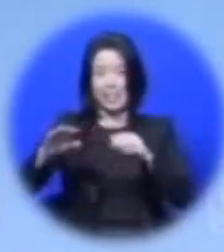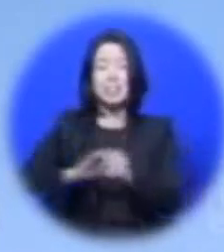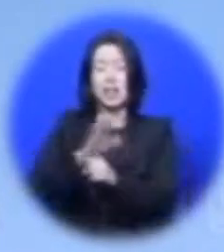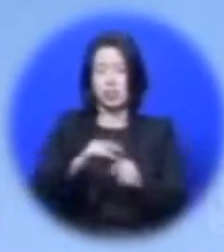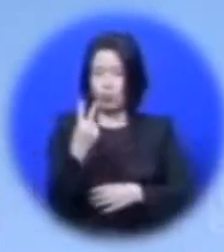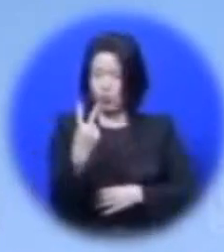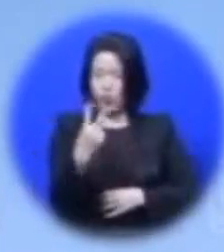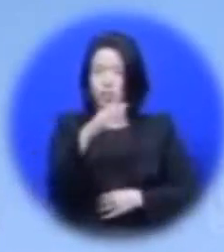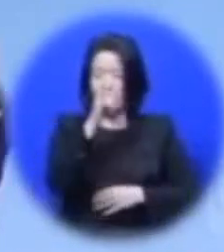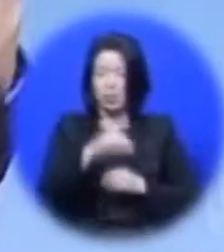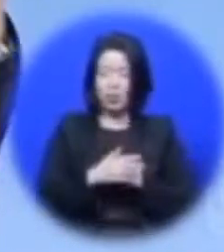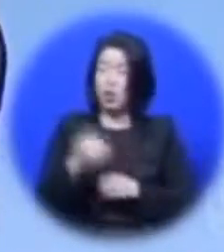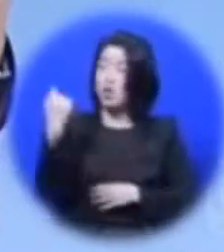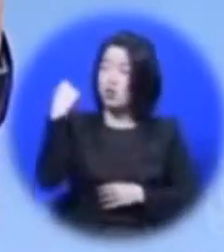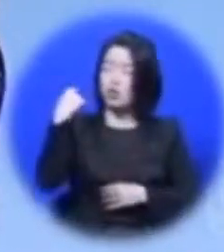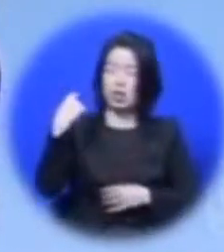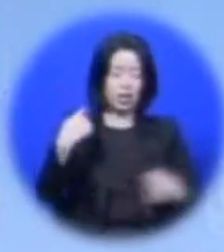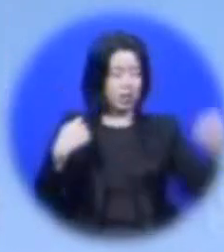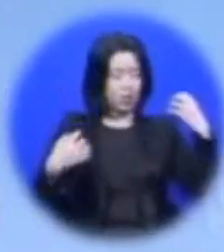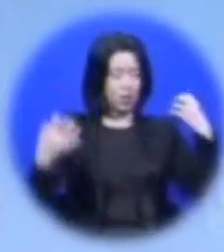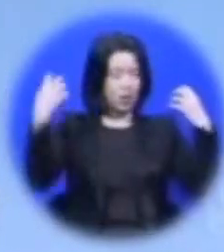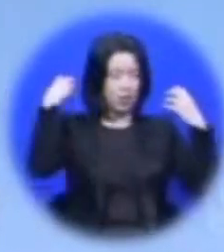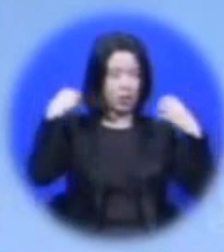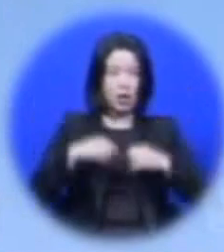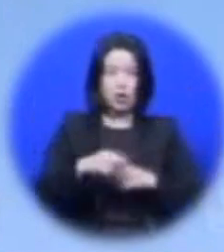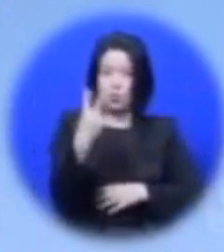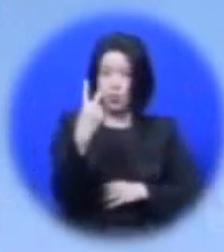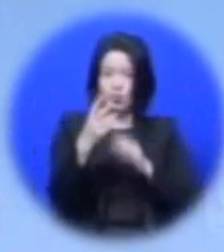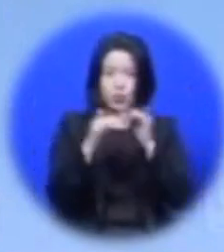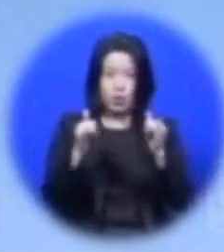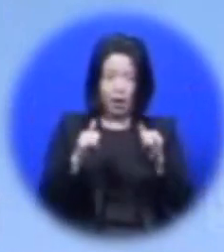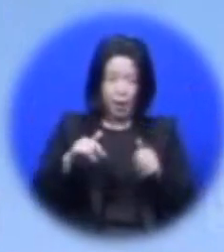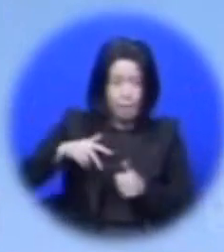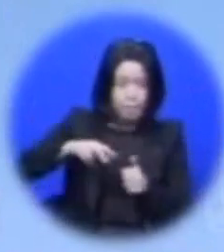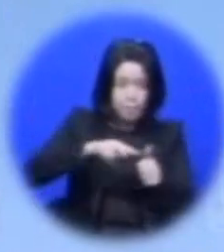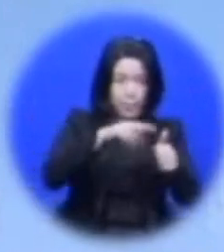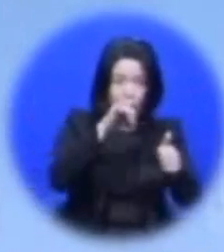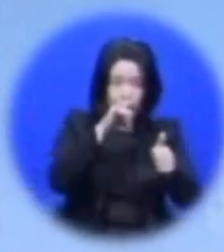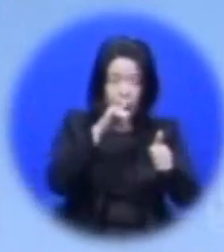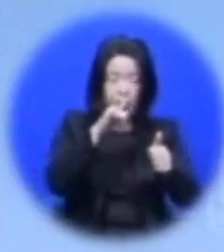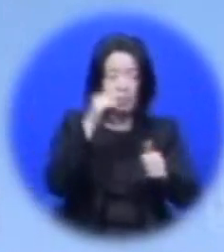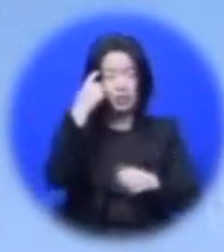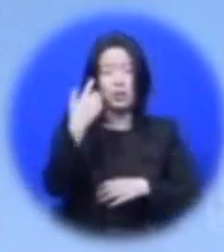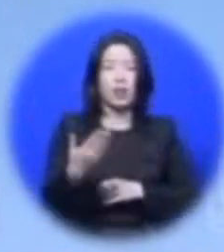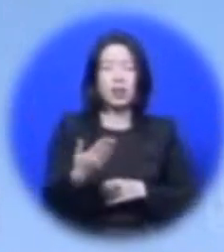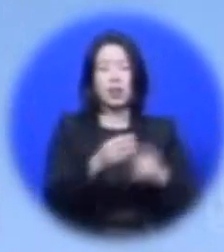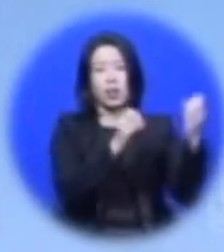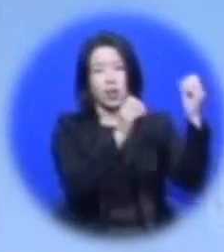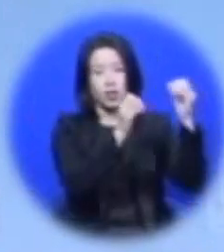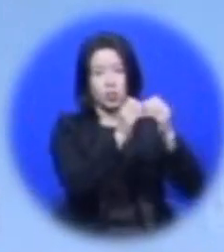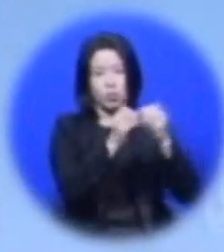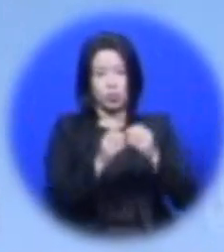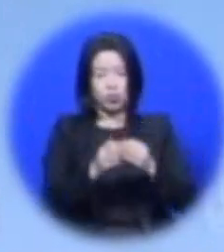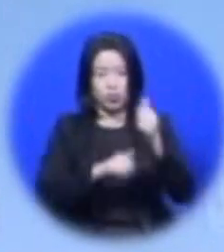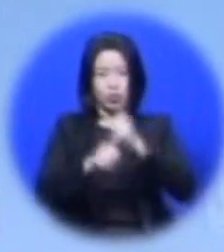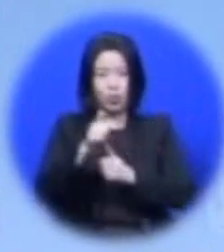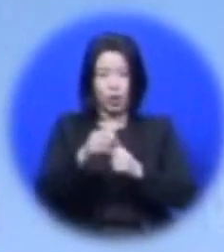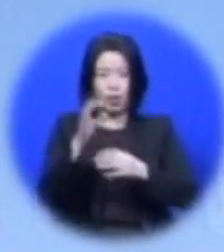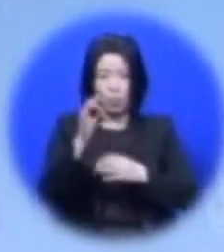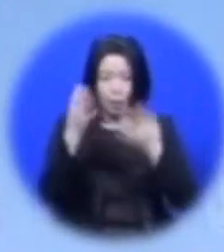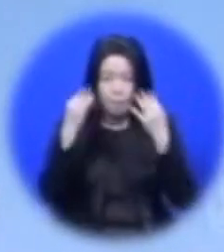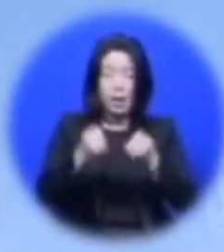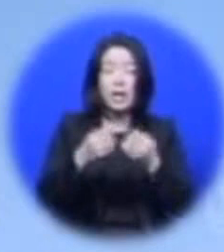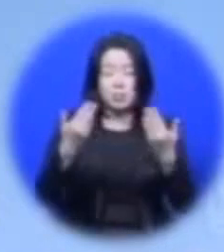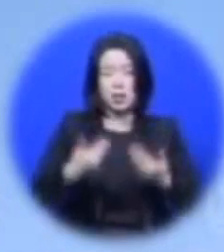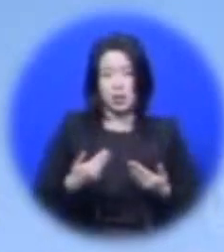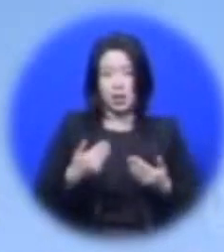봐요. 뒤에 선하심과 인자하심이 따라다니고 있습니까? 유산을 많이 받은 사람들. 네, 하나님의